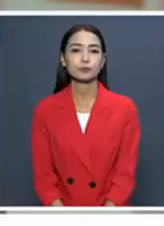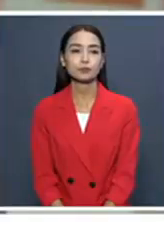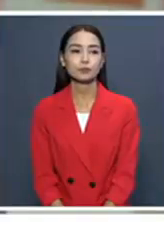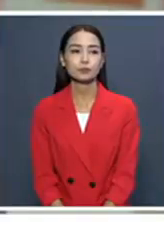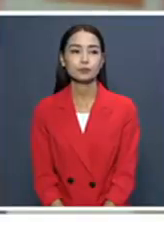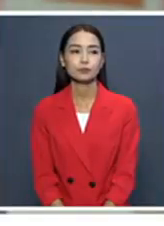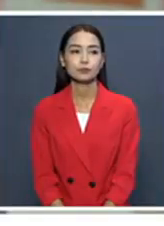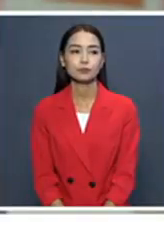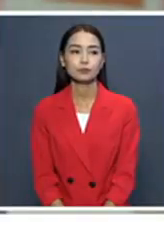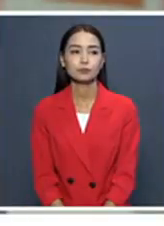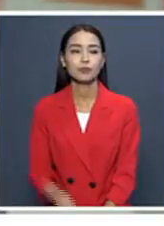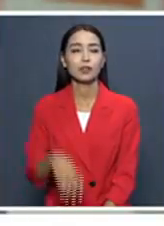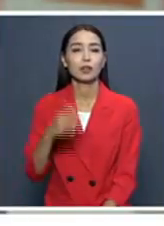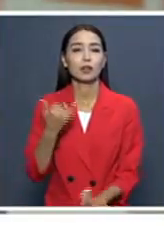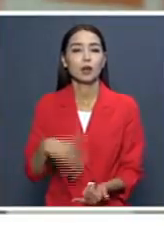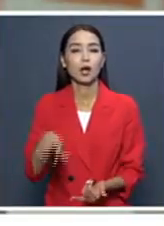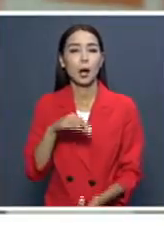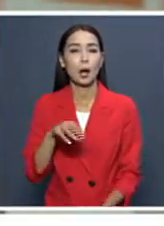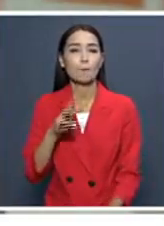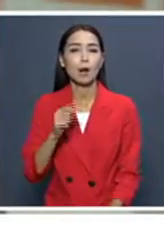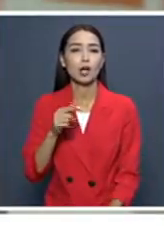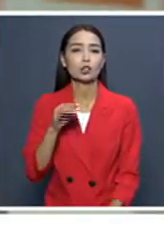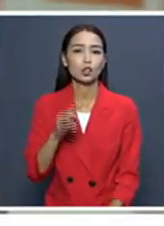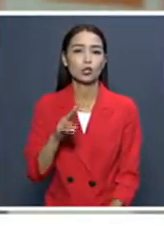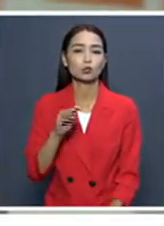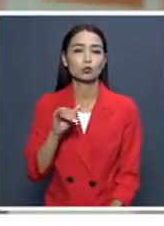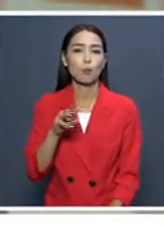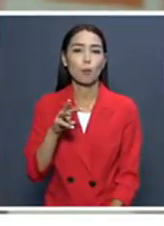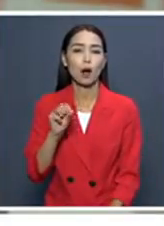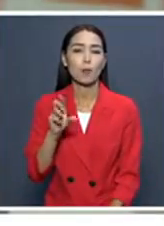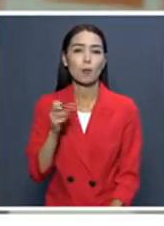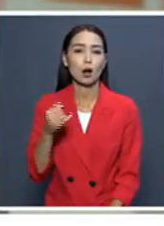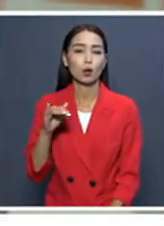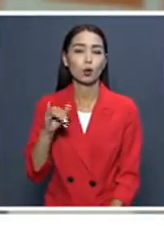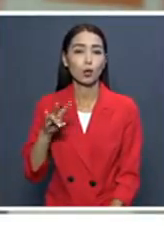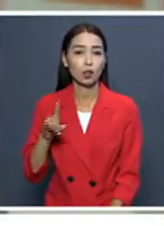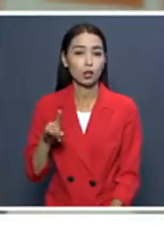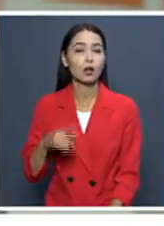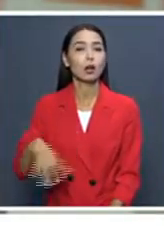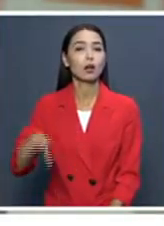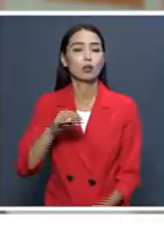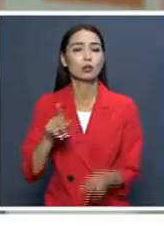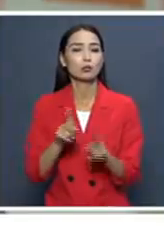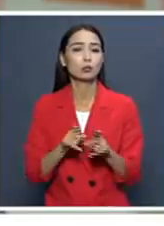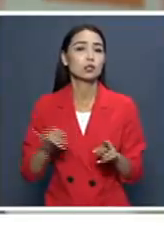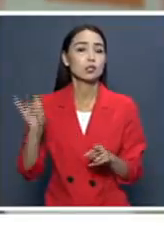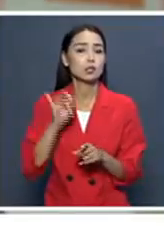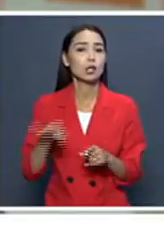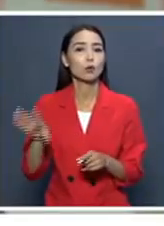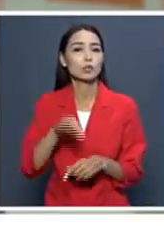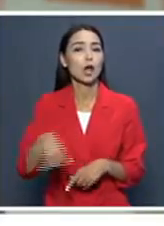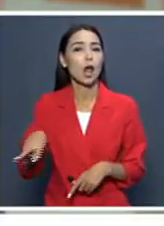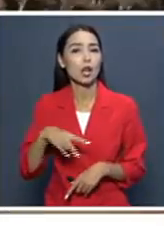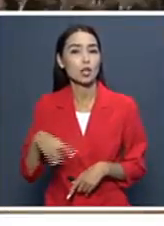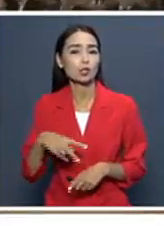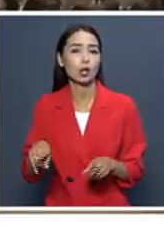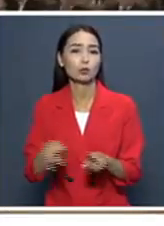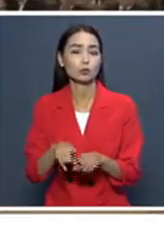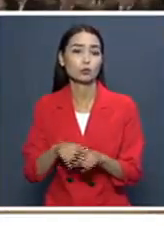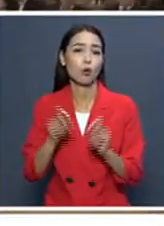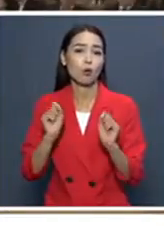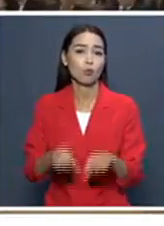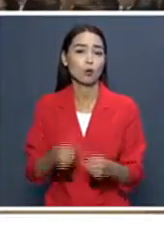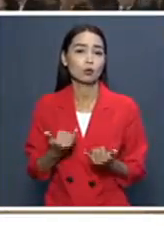Сөнбейтін шырақ деген Мағжан Жұмабайұлына арналған еңбегі, ол Мағжанның рухына қойылған әдеби ескерткіш деп бағалауға